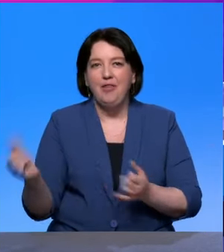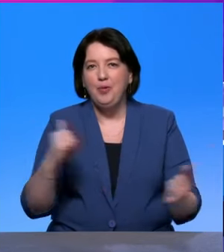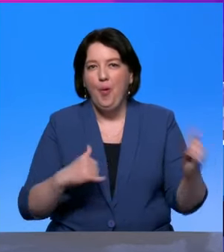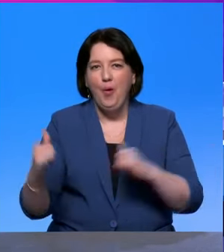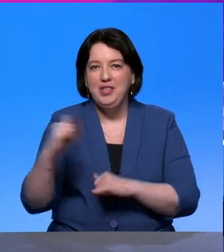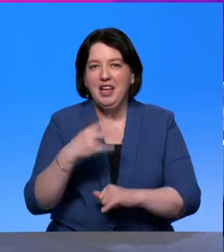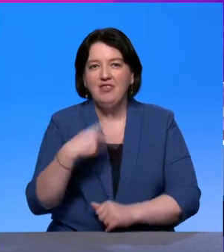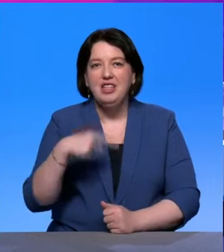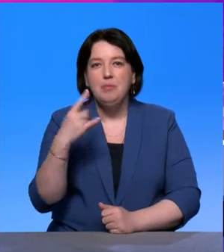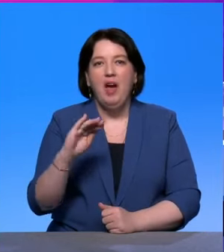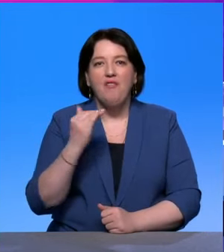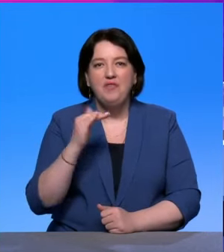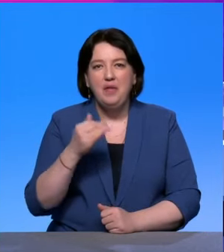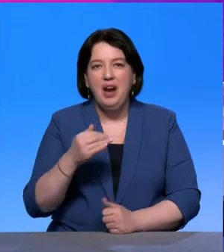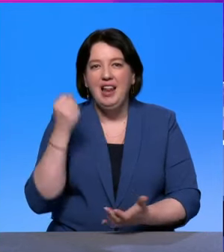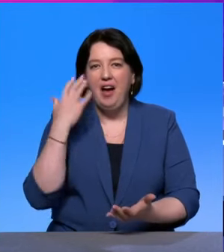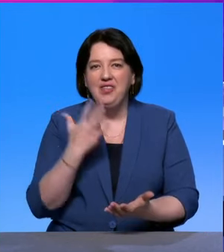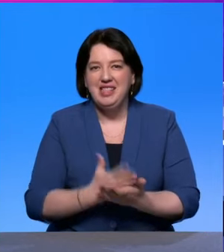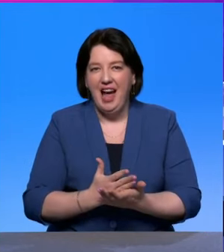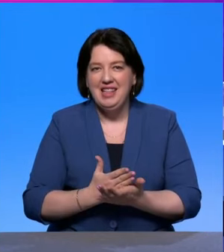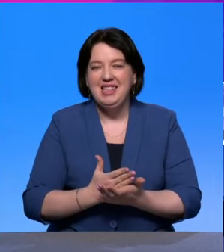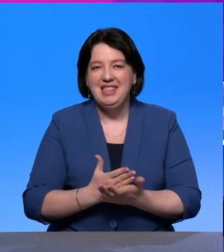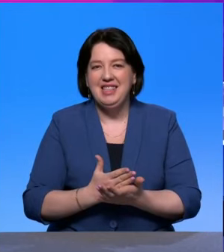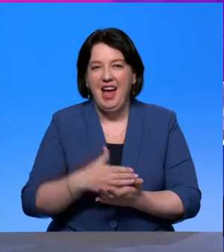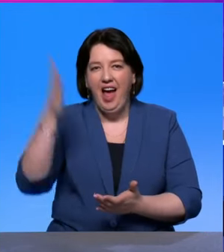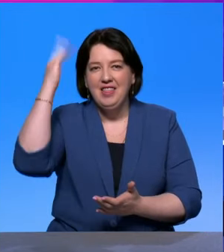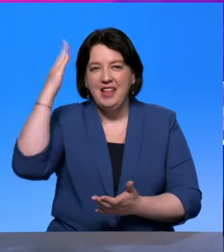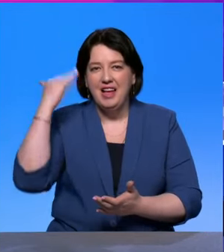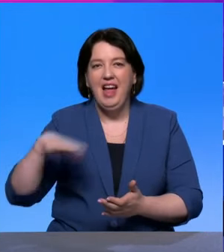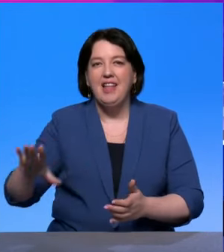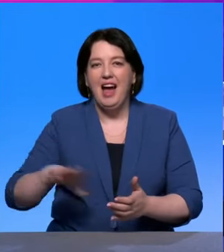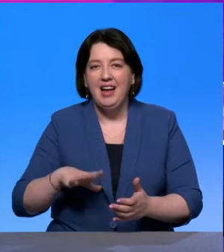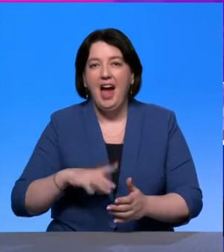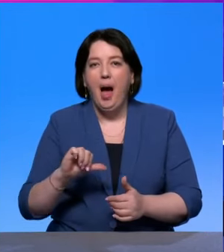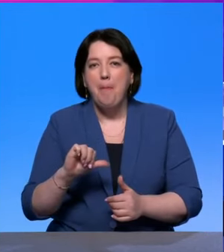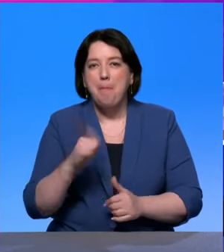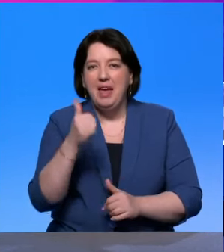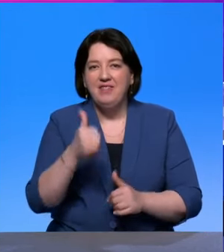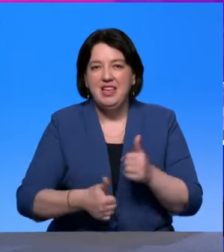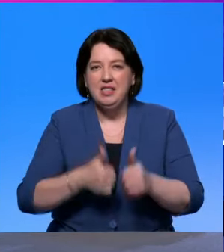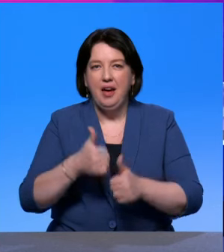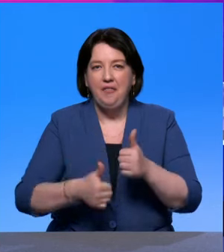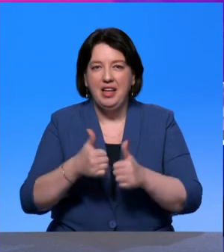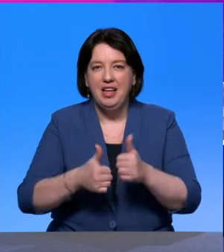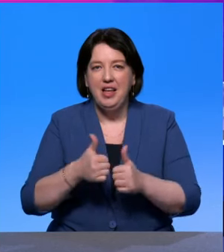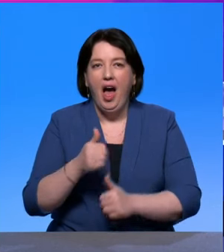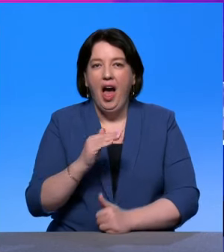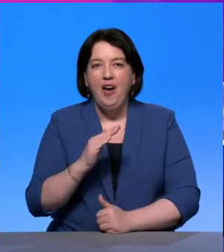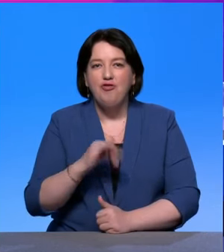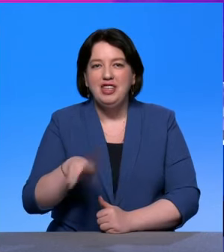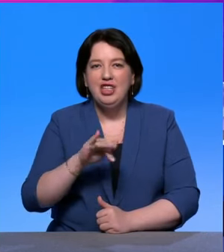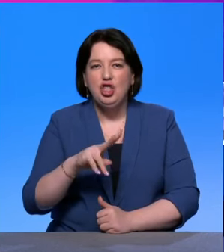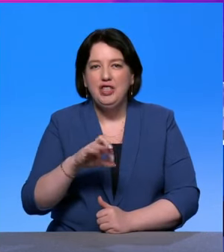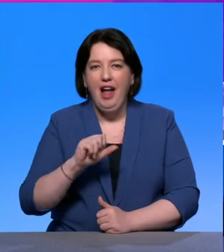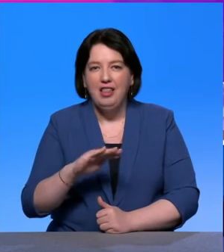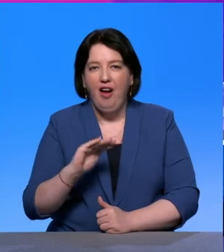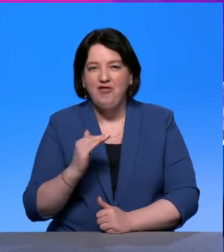21 февраля, в столице Татарстана. Следите за церемонией. Ну а первые соревнования по фиджитал-хоккею прошли